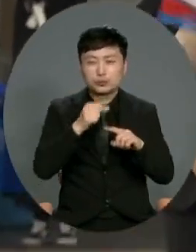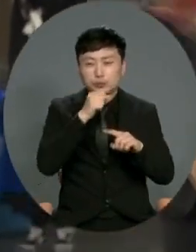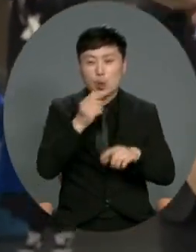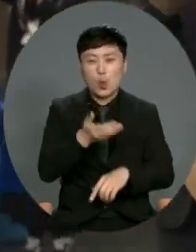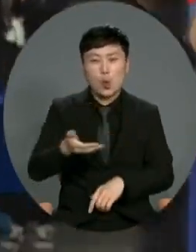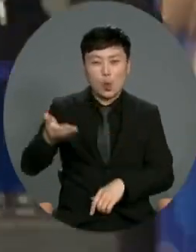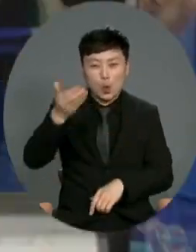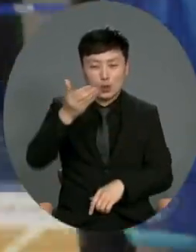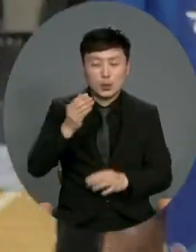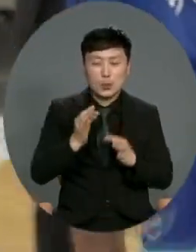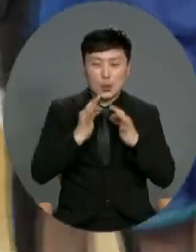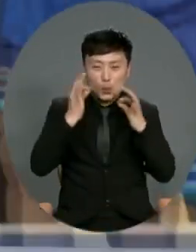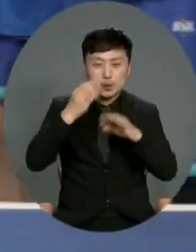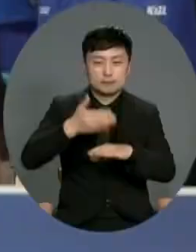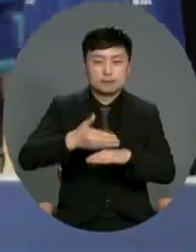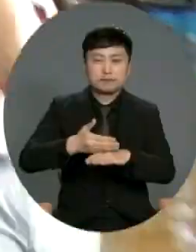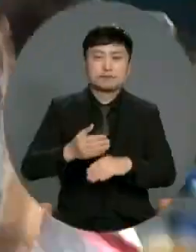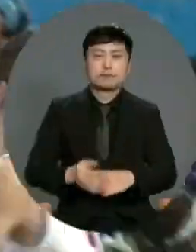이루어가겠습니다.